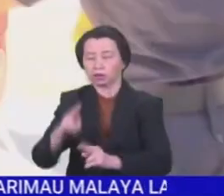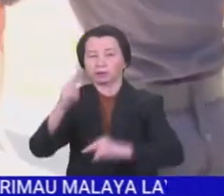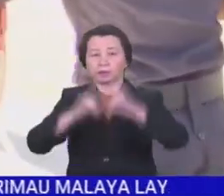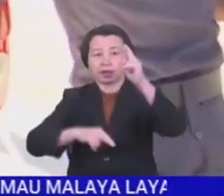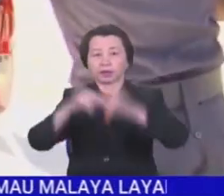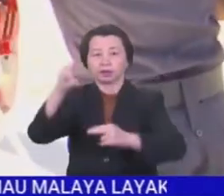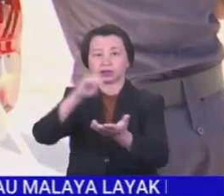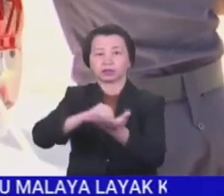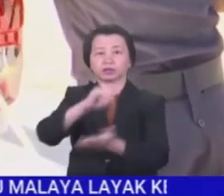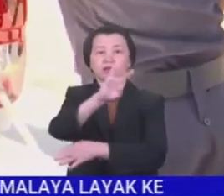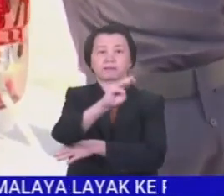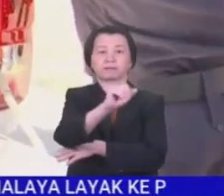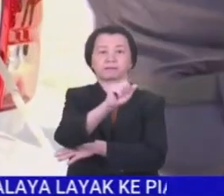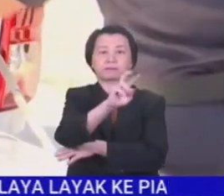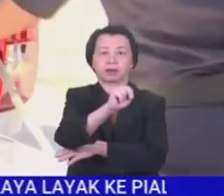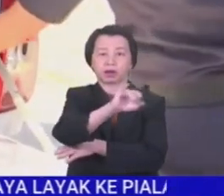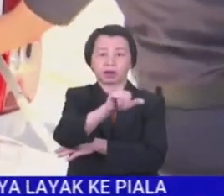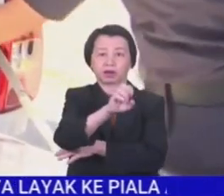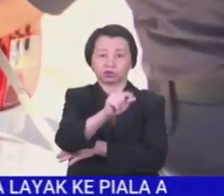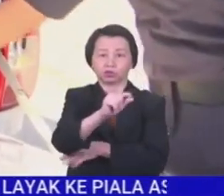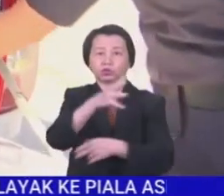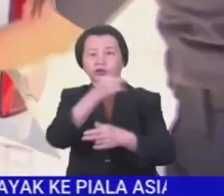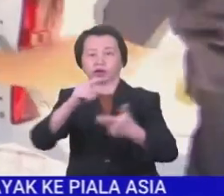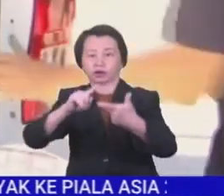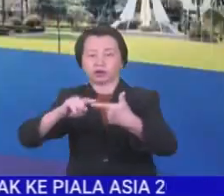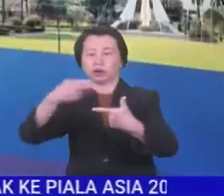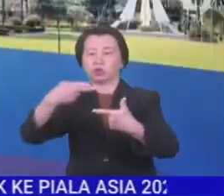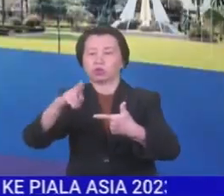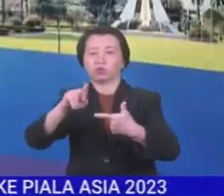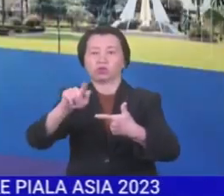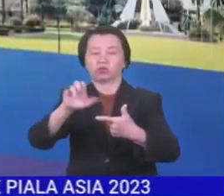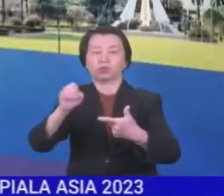di Manjung dan Hulu Perak.